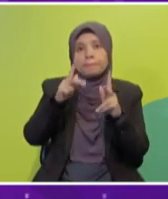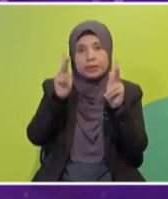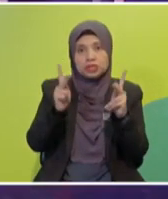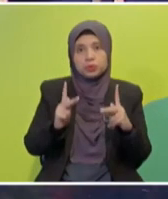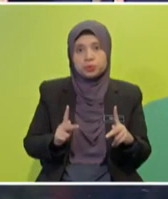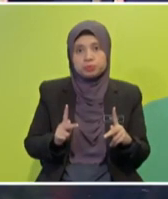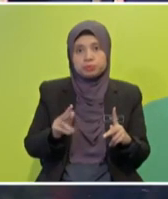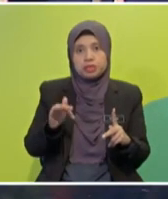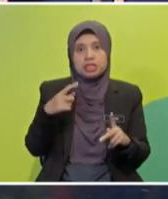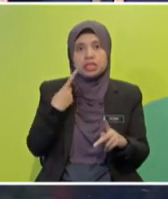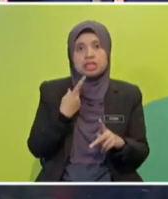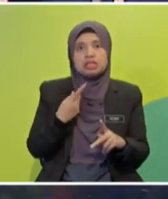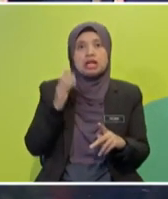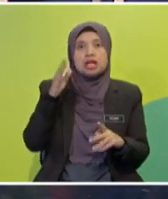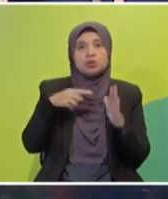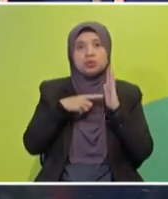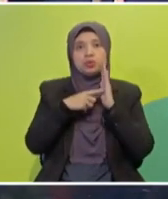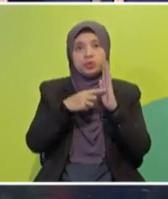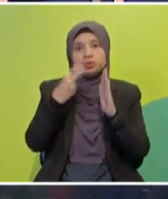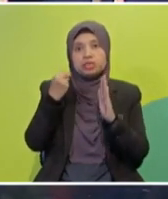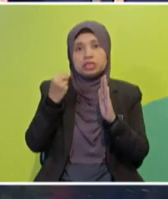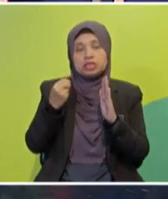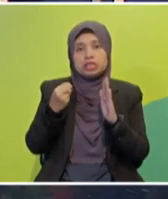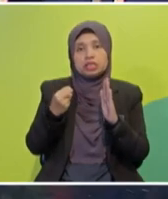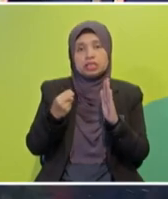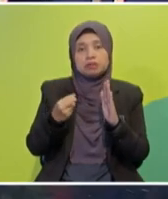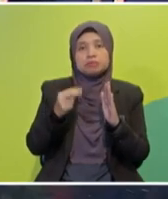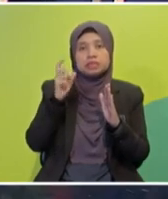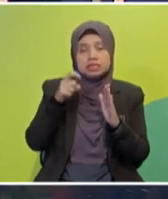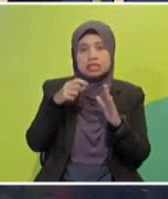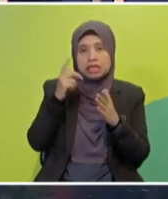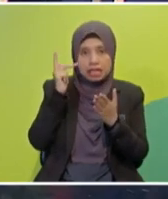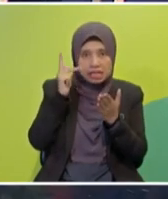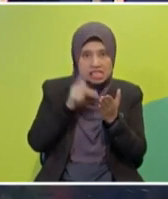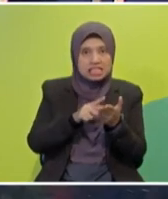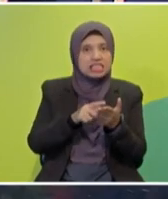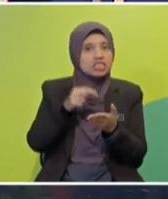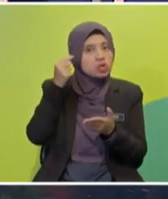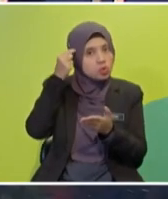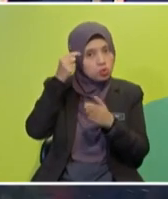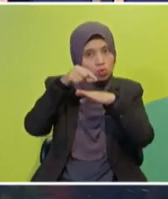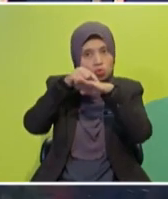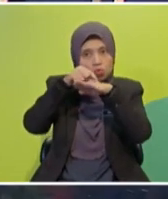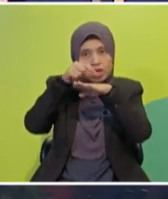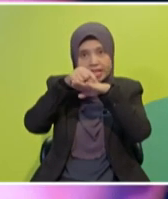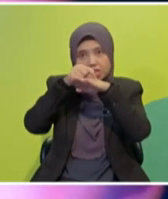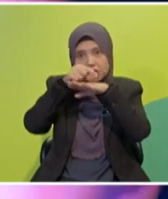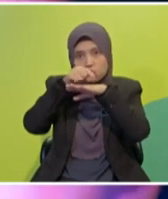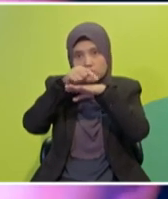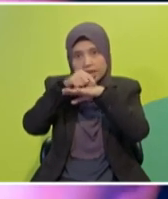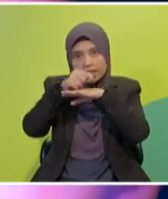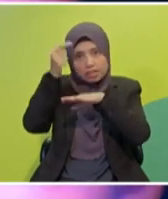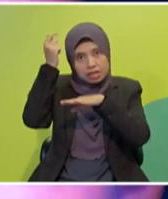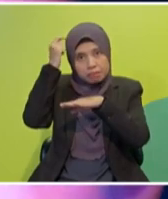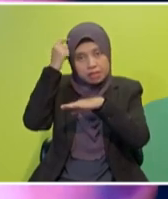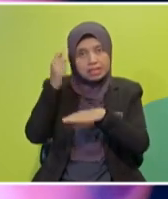pun semua kita kena guna jari kita bagi kulit-kulit kepala kita terkena air. Kalau tak kena air tak sah mandi